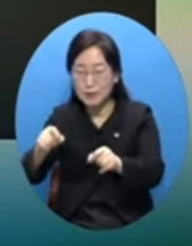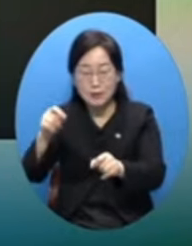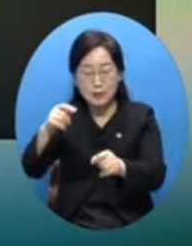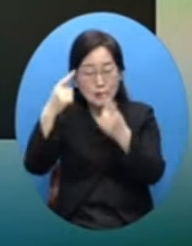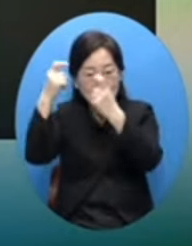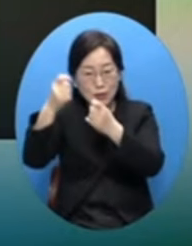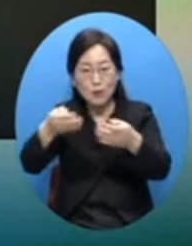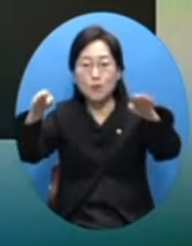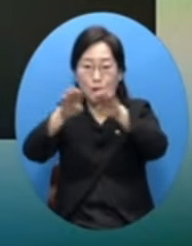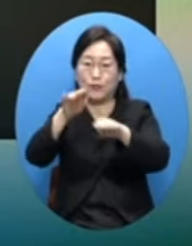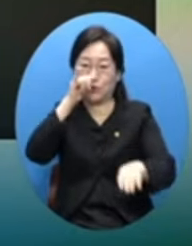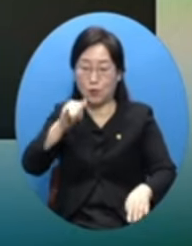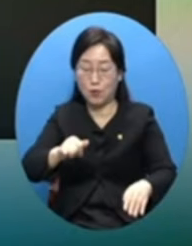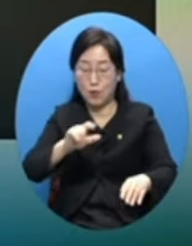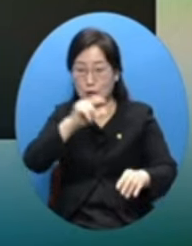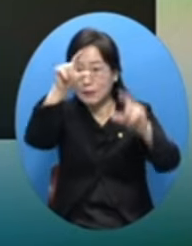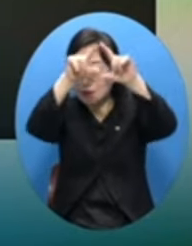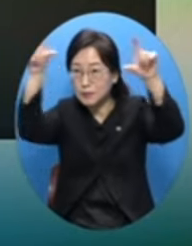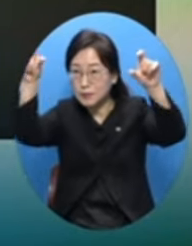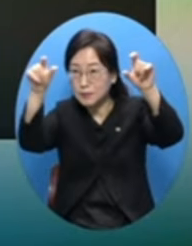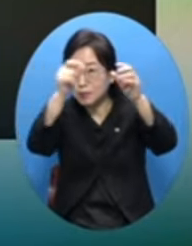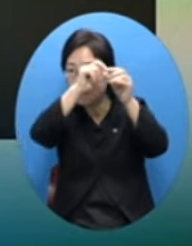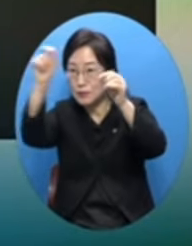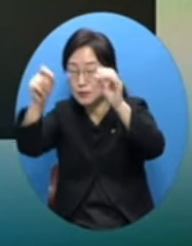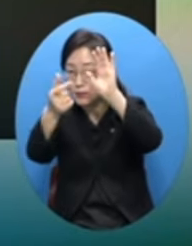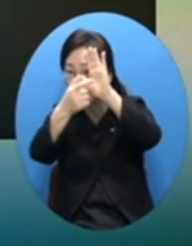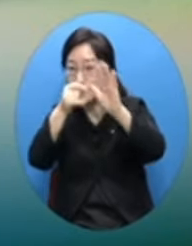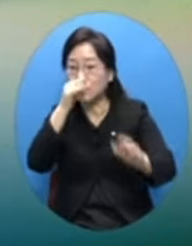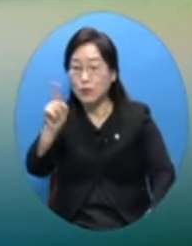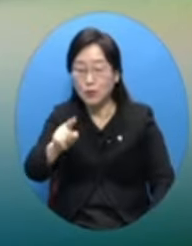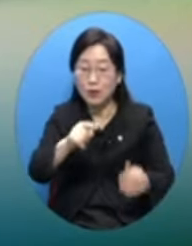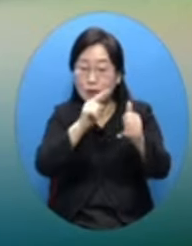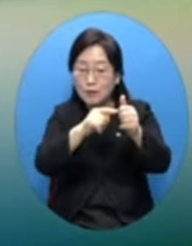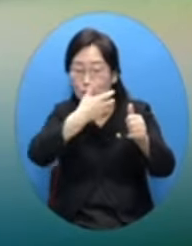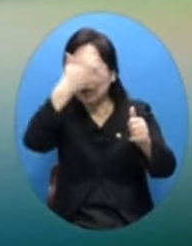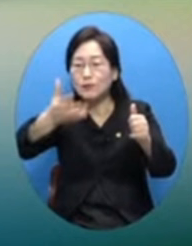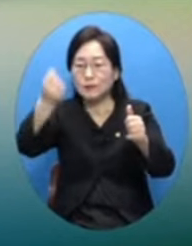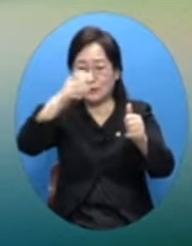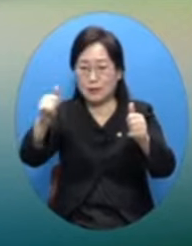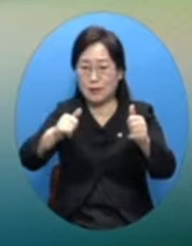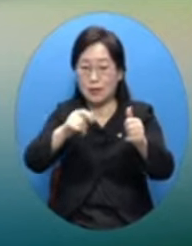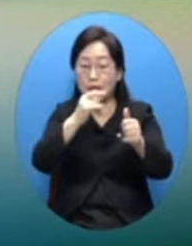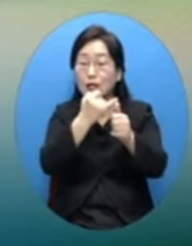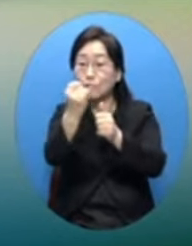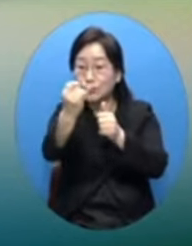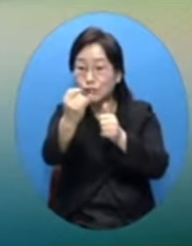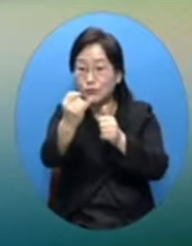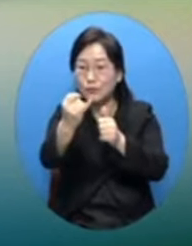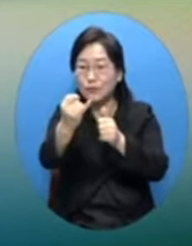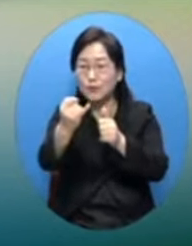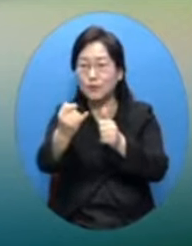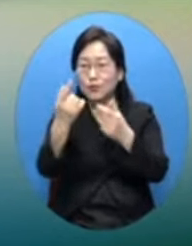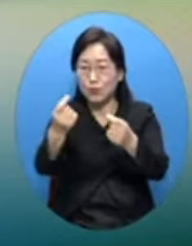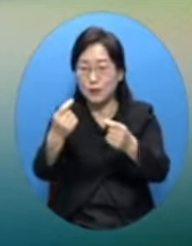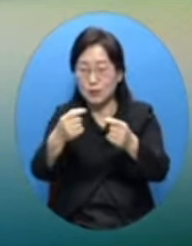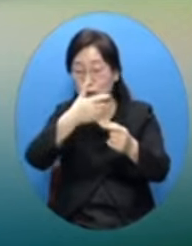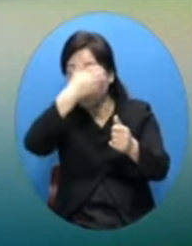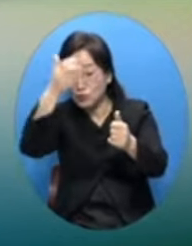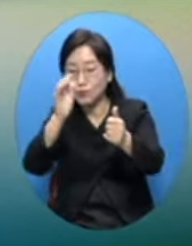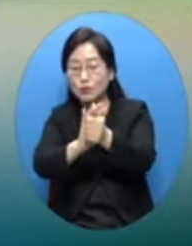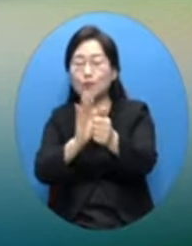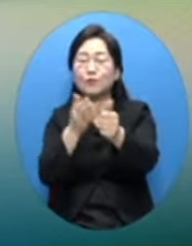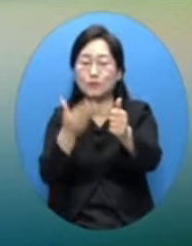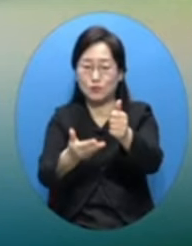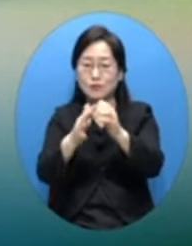글귀가 새겨져 있습니다 포드는 꿈을 꾸는 자였다 그리고 그의 안에 포드의 안에는 그 꿈을